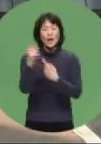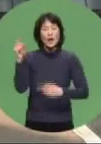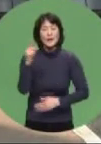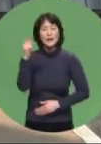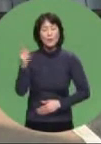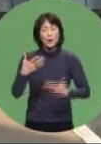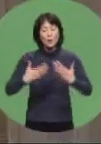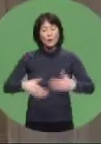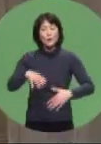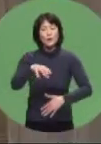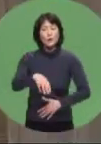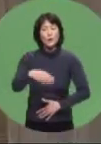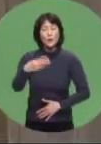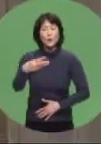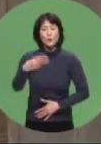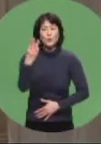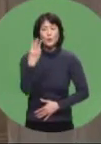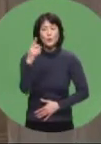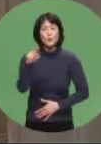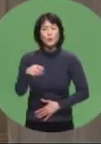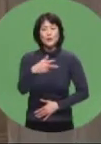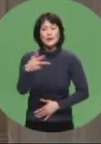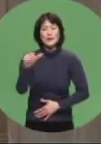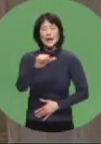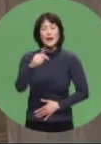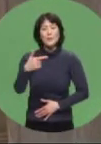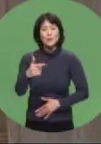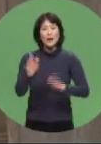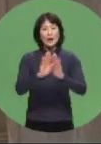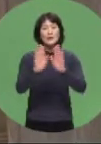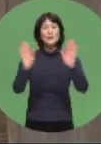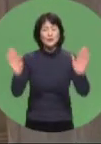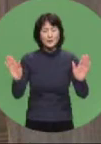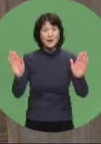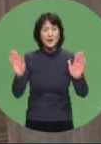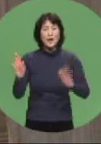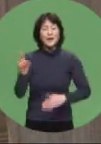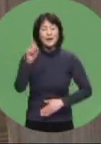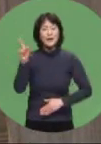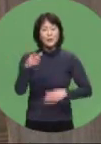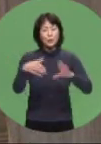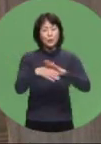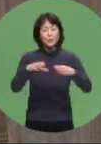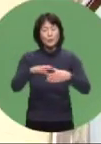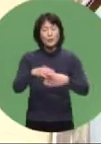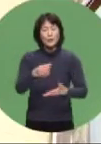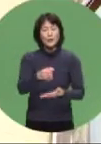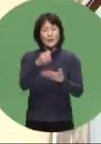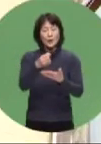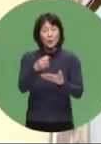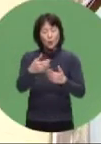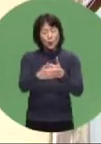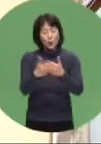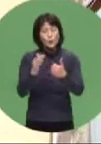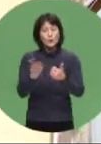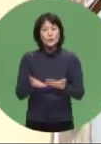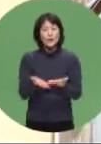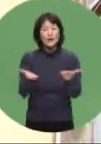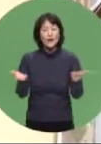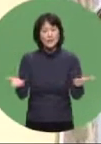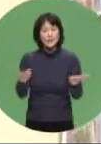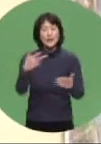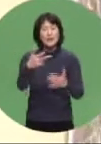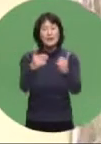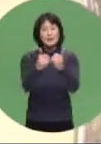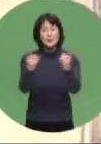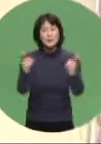駒ふるさとミュージアムがオープンしました。生駒市の文化財を保存・公開し、市民の郷